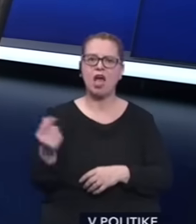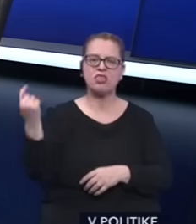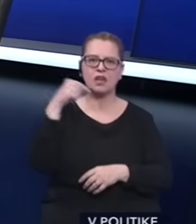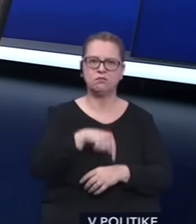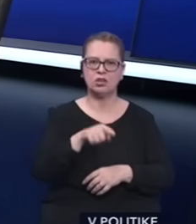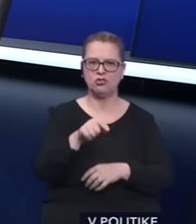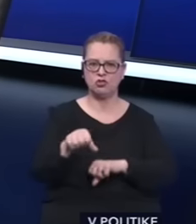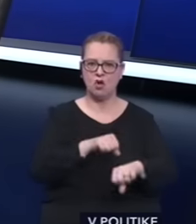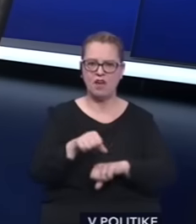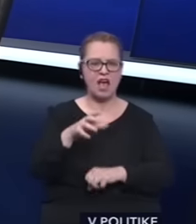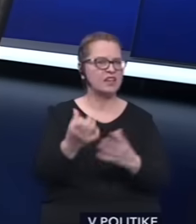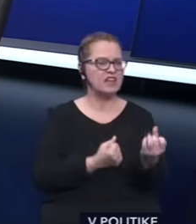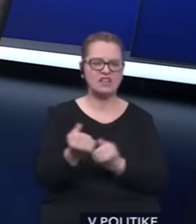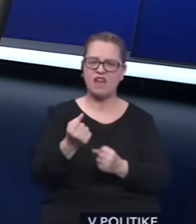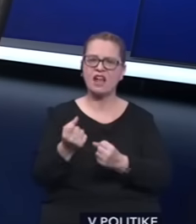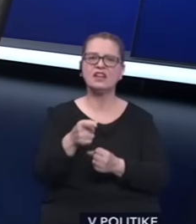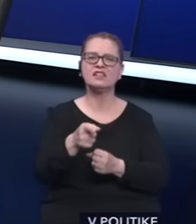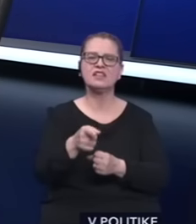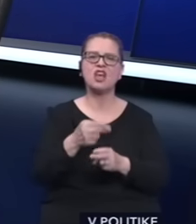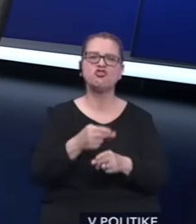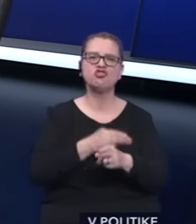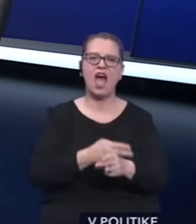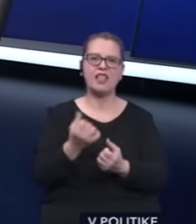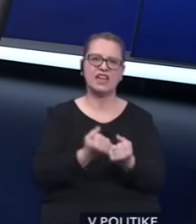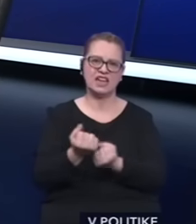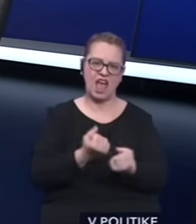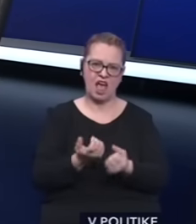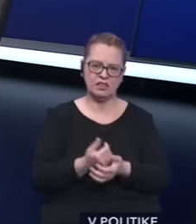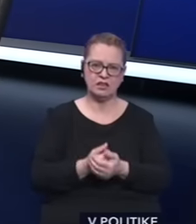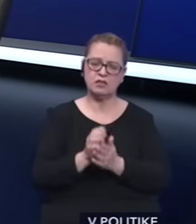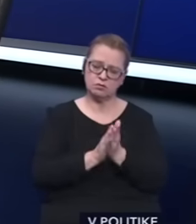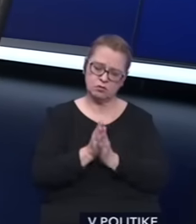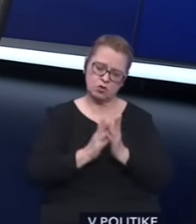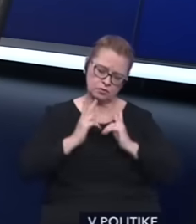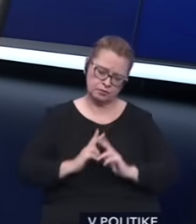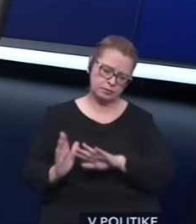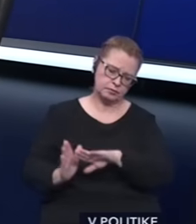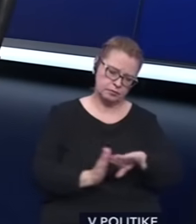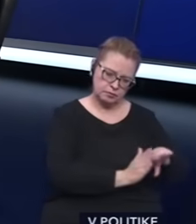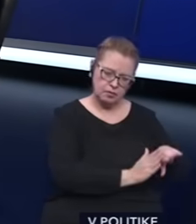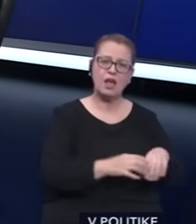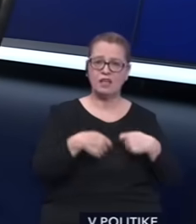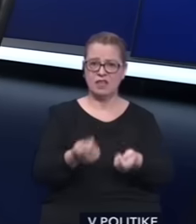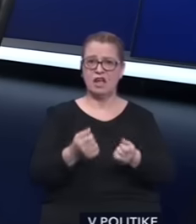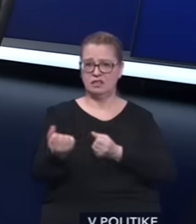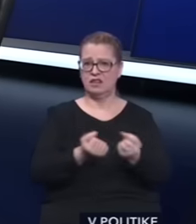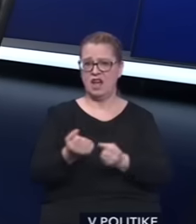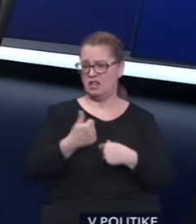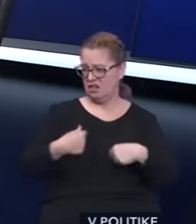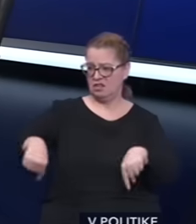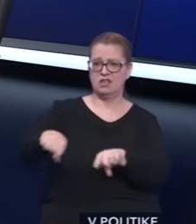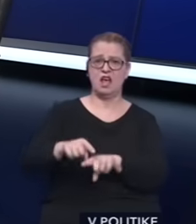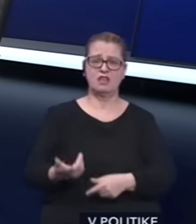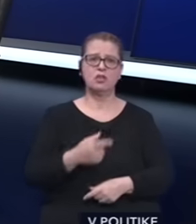a nezvládli ste riadenie štátu, tak teraz si oddychnite v opozícii mimo parlamentu a nechajte to riadiť nás. Tvrdili ste, že všetko viete riadiť